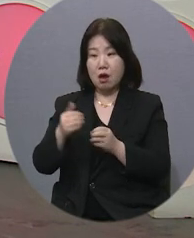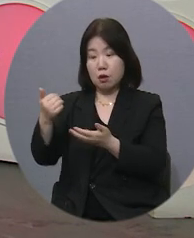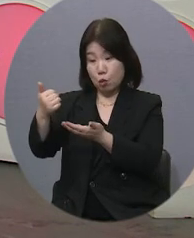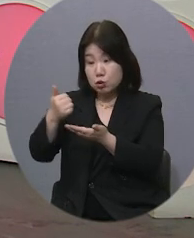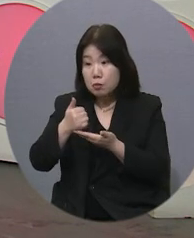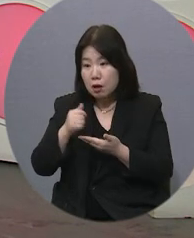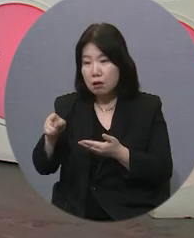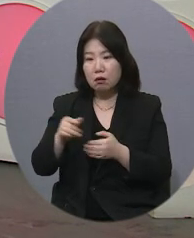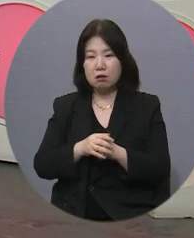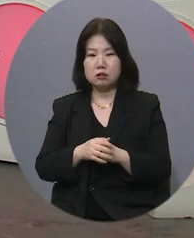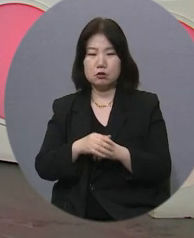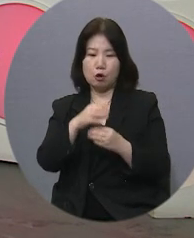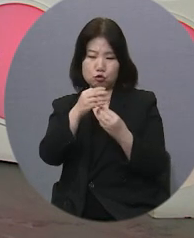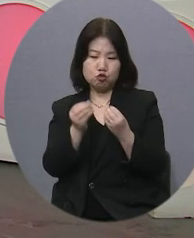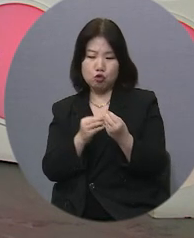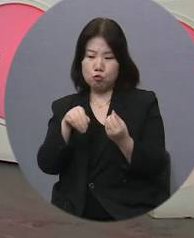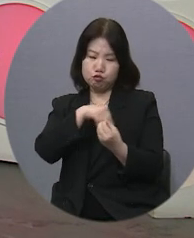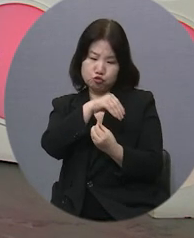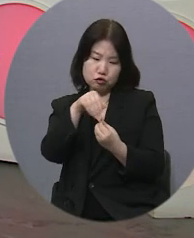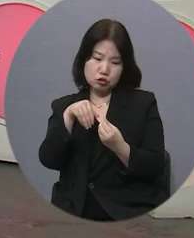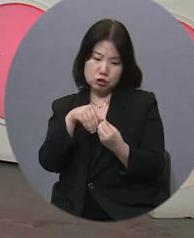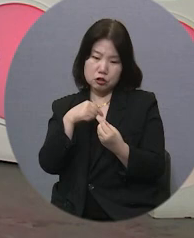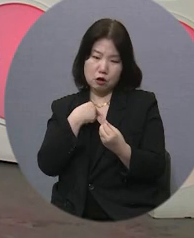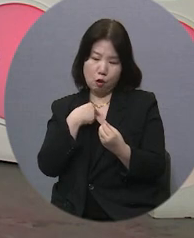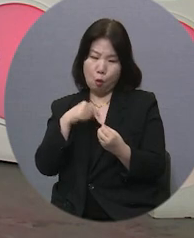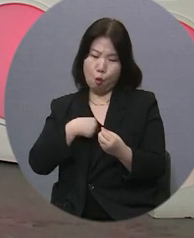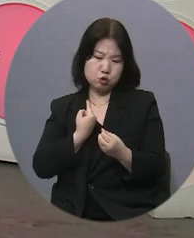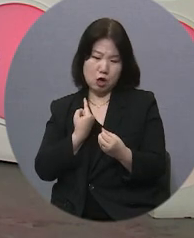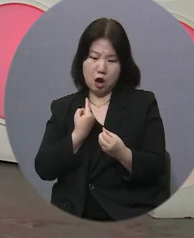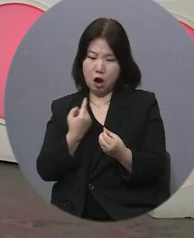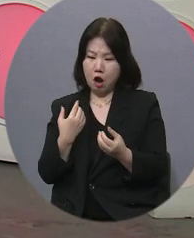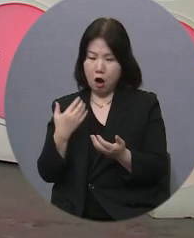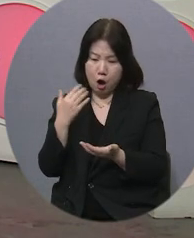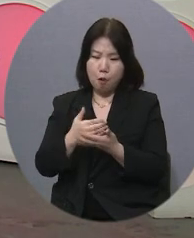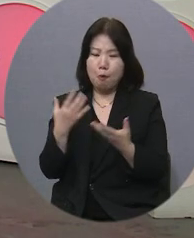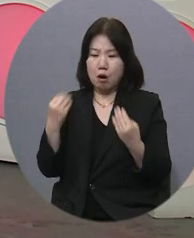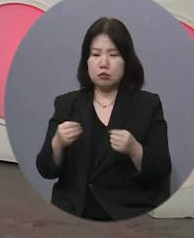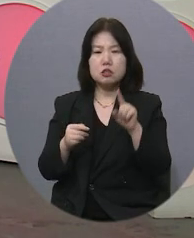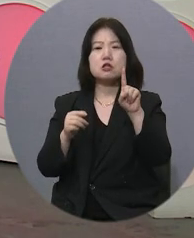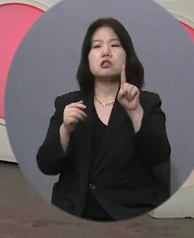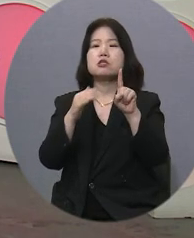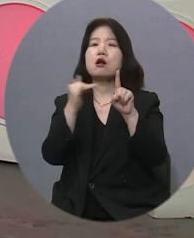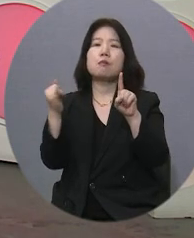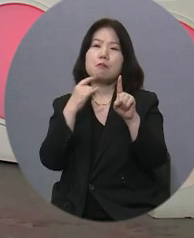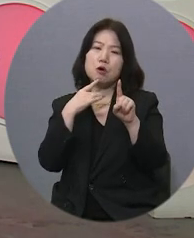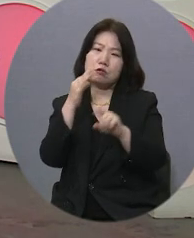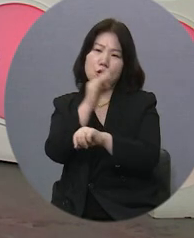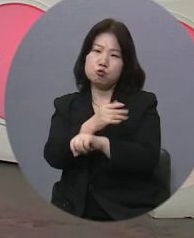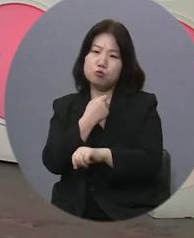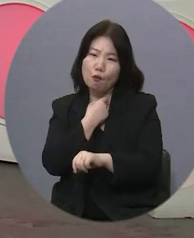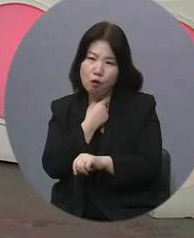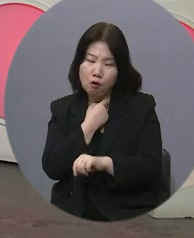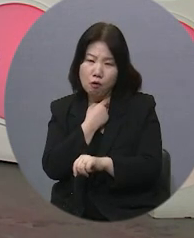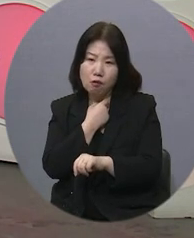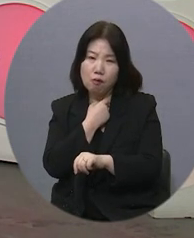싶은데 혼자 먹기에는 양이 너무 많아 1인분만 사고 싶습니다 라고